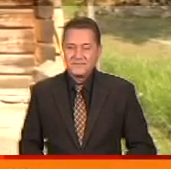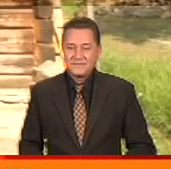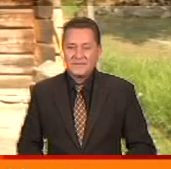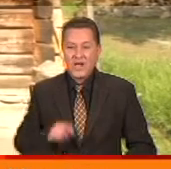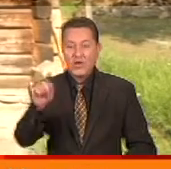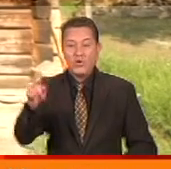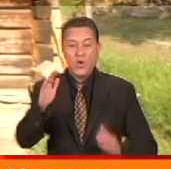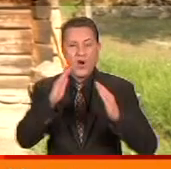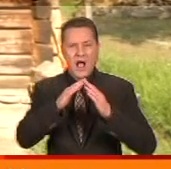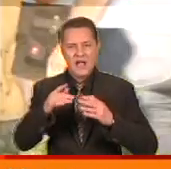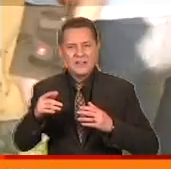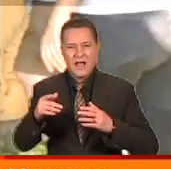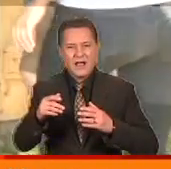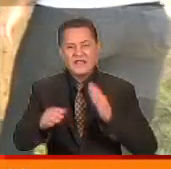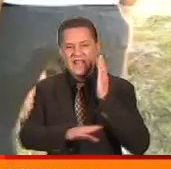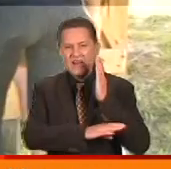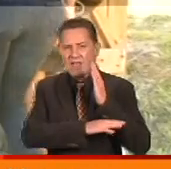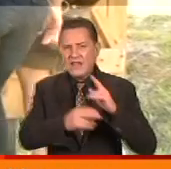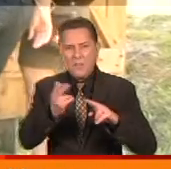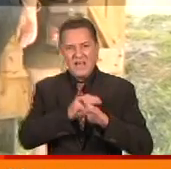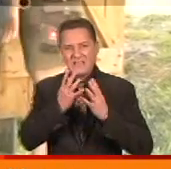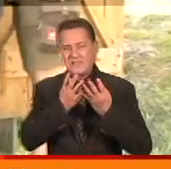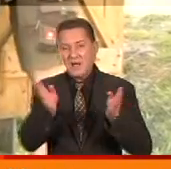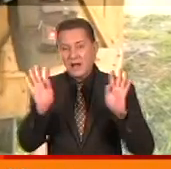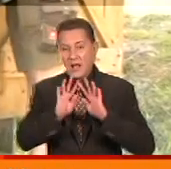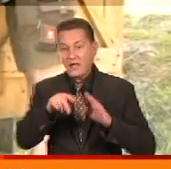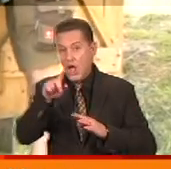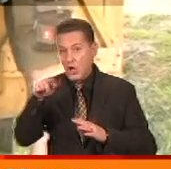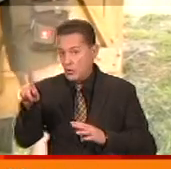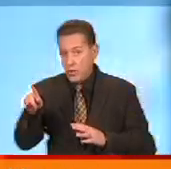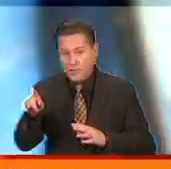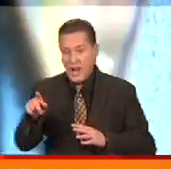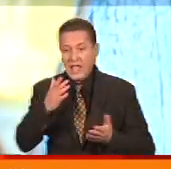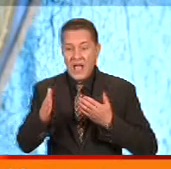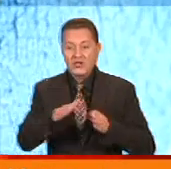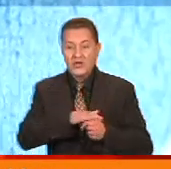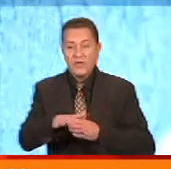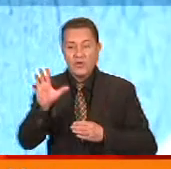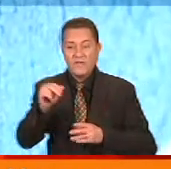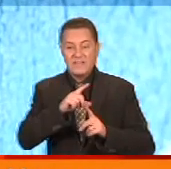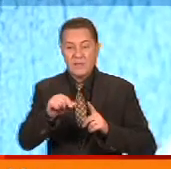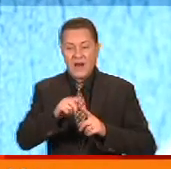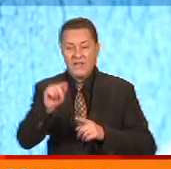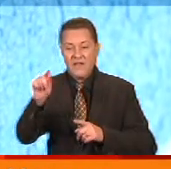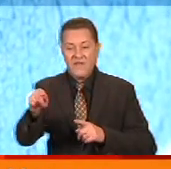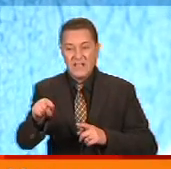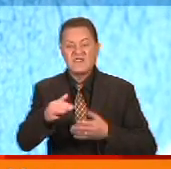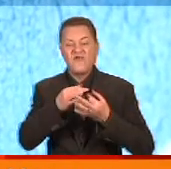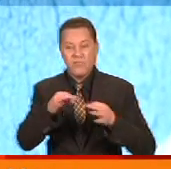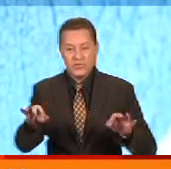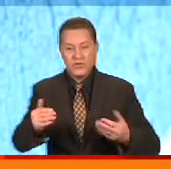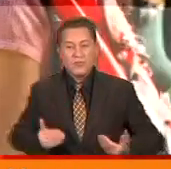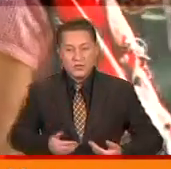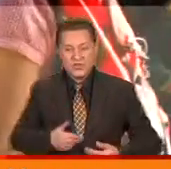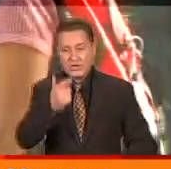Його хата крайня дерев'яна, без паркана та номера. І якщо ви виконаєте всі його правила, вас він теж пустить пожити